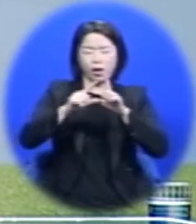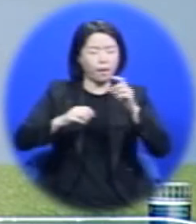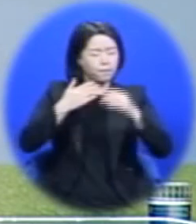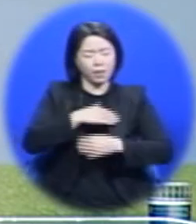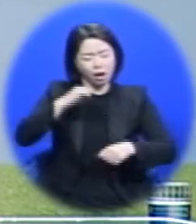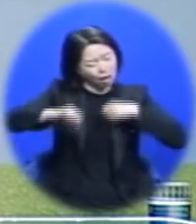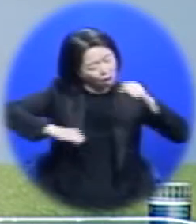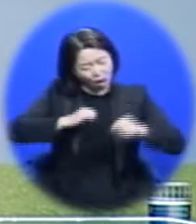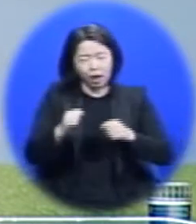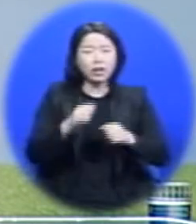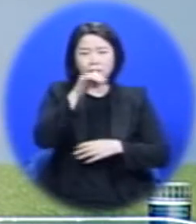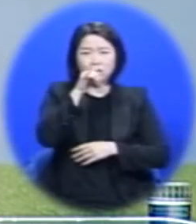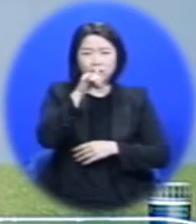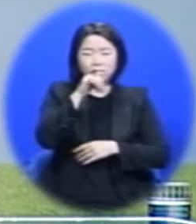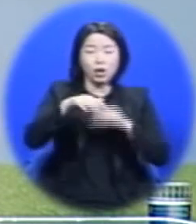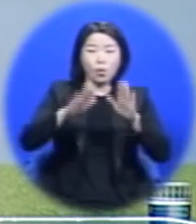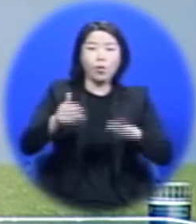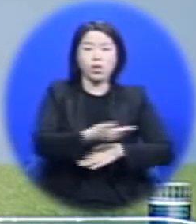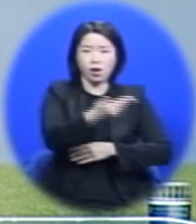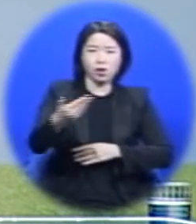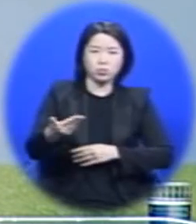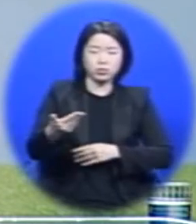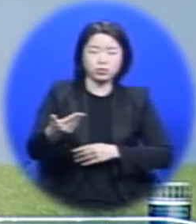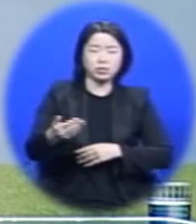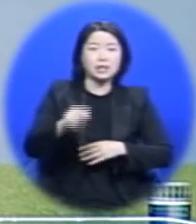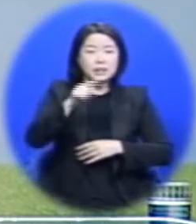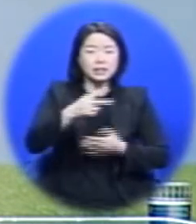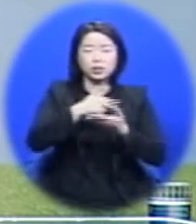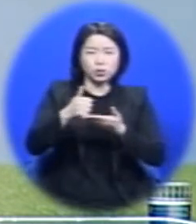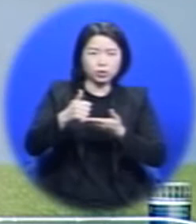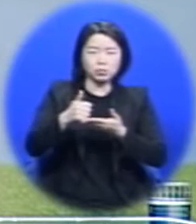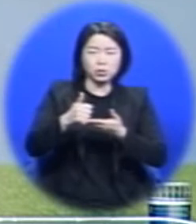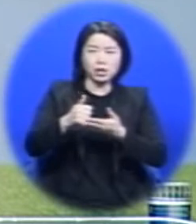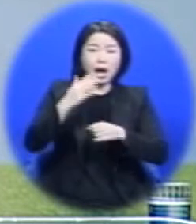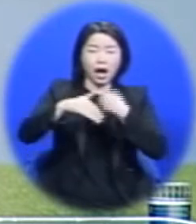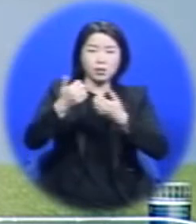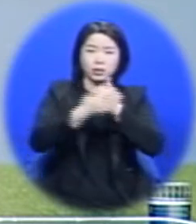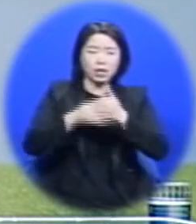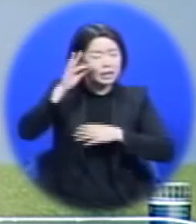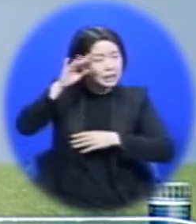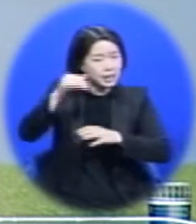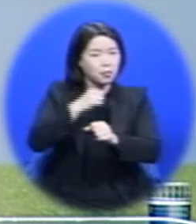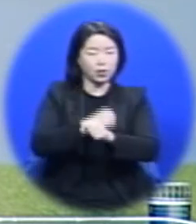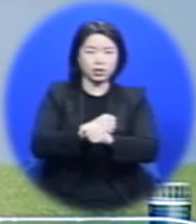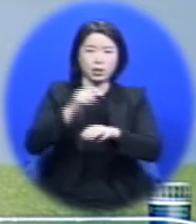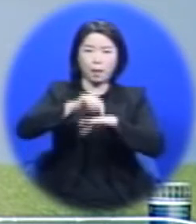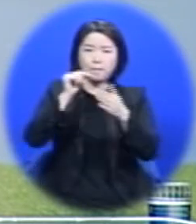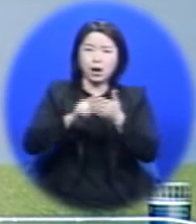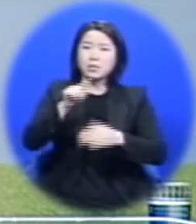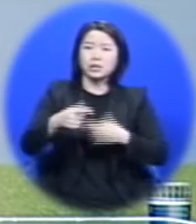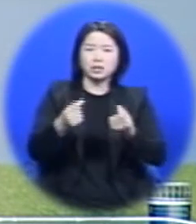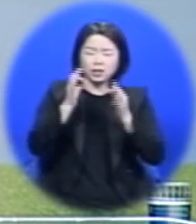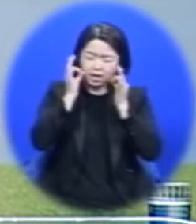발악입니다. 오늘 여러분들은 주님을 그 정말 하나님의 은혜를 사모해서 마음이